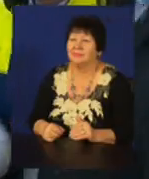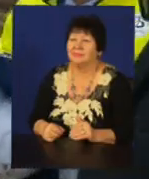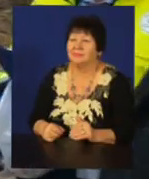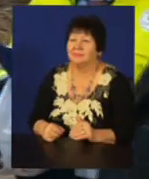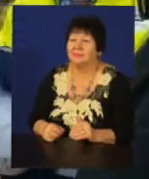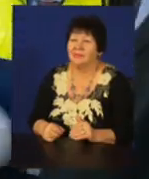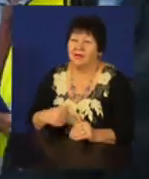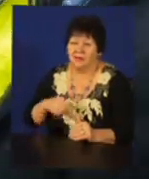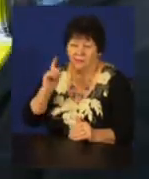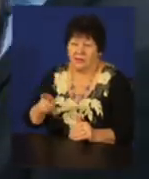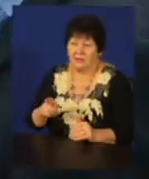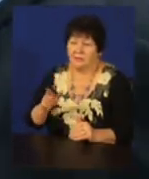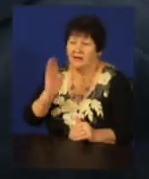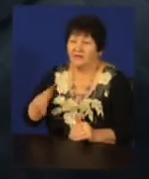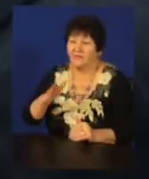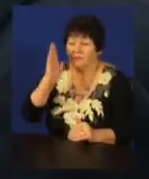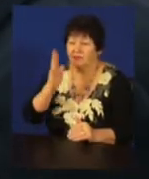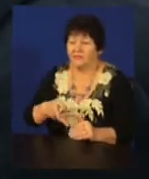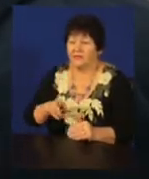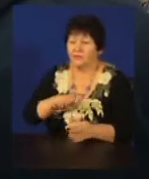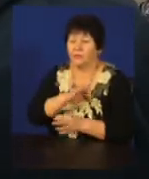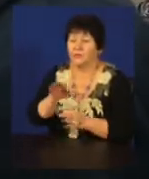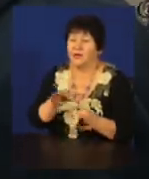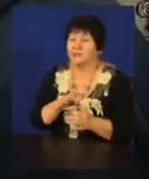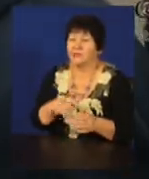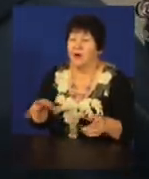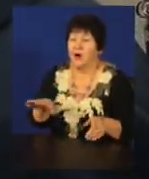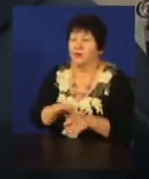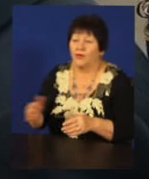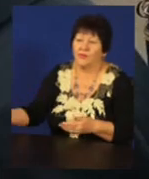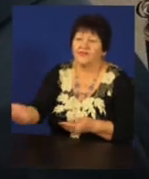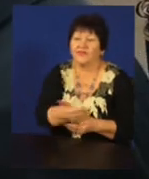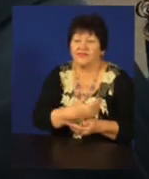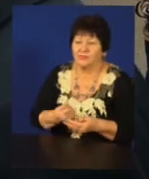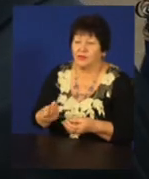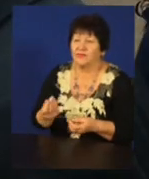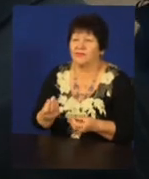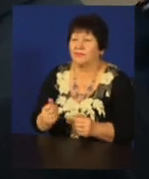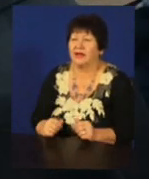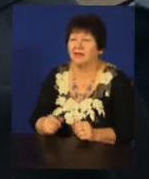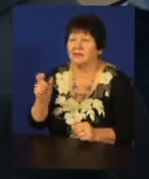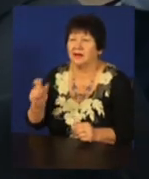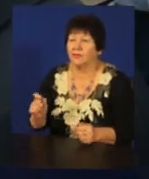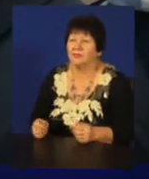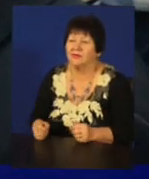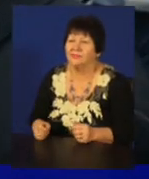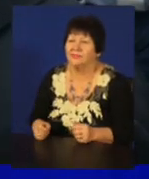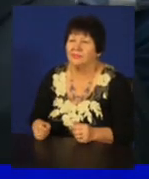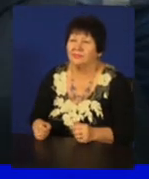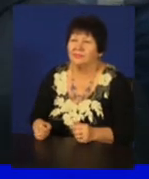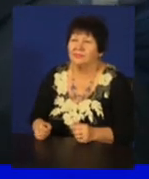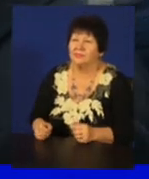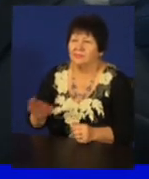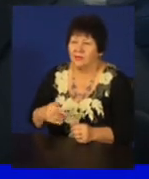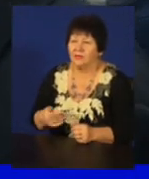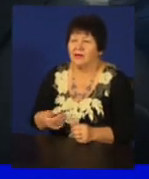collected from the population. Mai mult de jumătate. So, it's more than half. Până la sfârșitul proiectului, o să colectăm toată contribuția, pentru că discutăm cu oamenii, mergem și discutăm